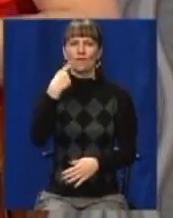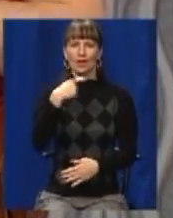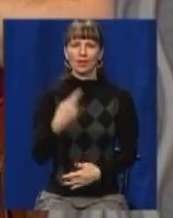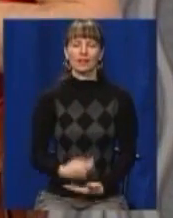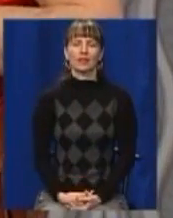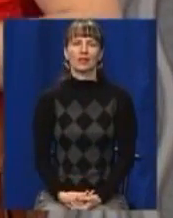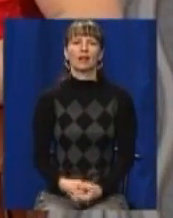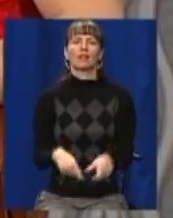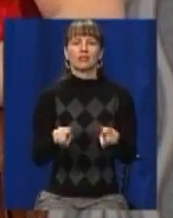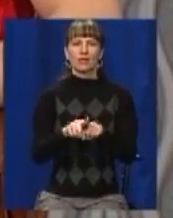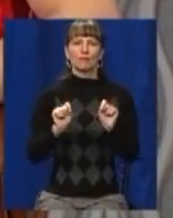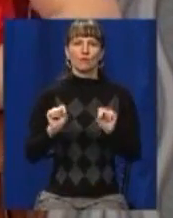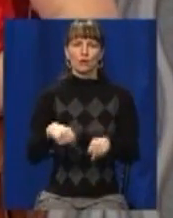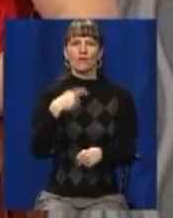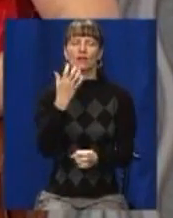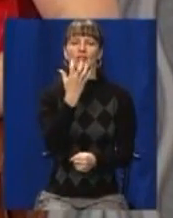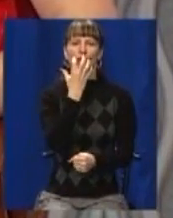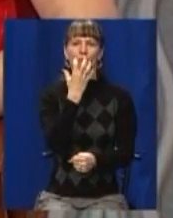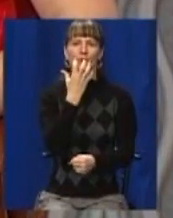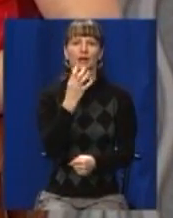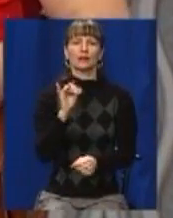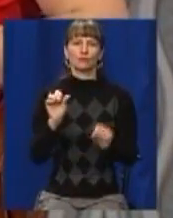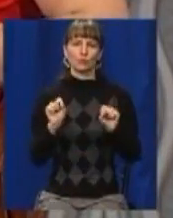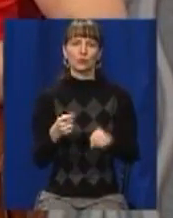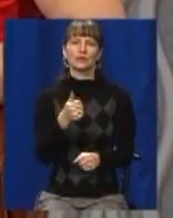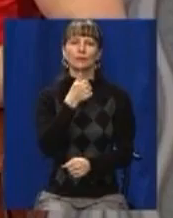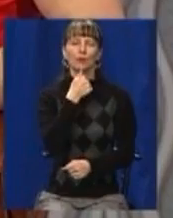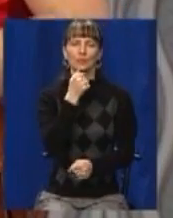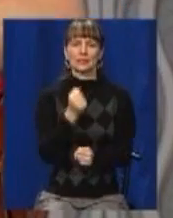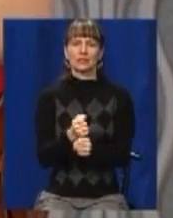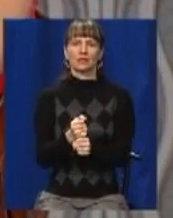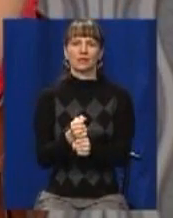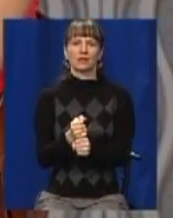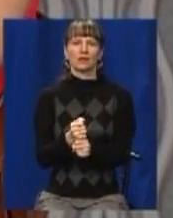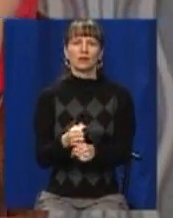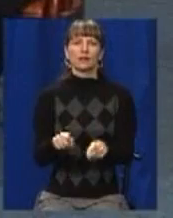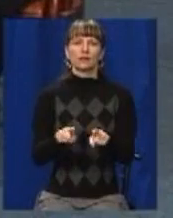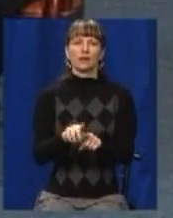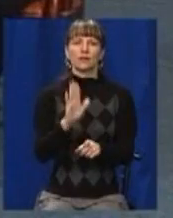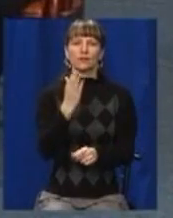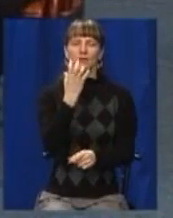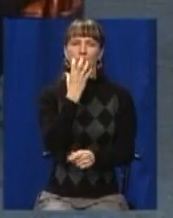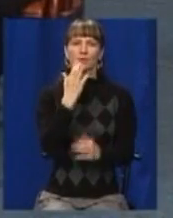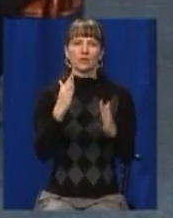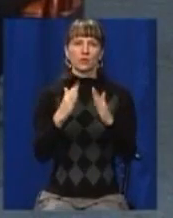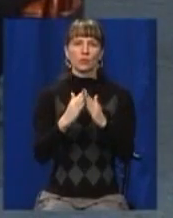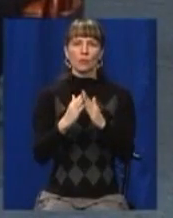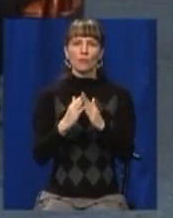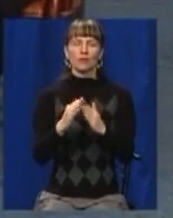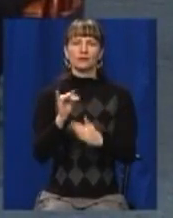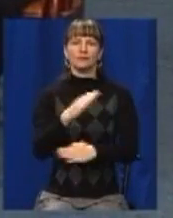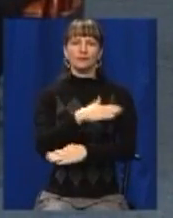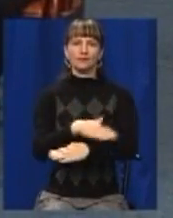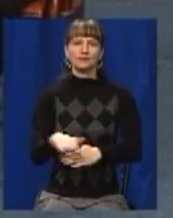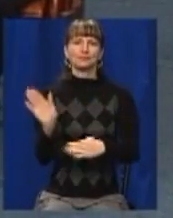так, навіть бачите, можна говорити це все в теплі. До речі, можете якось спробувати це зробити так само і в теплі десь удома, да, і потім піти на вулиці з